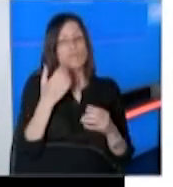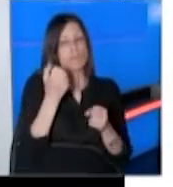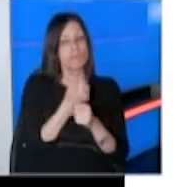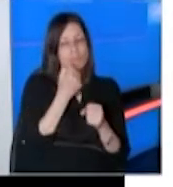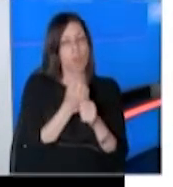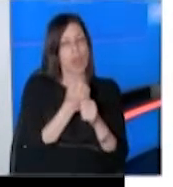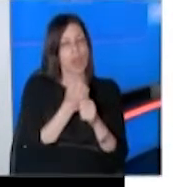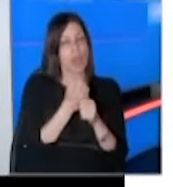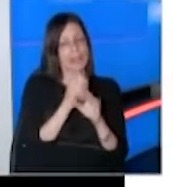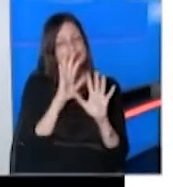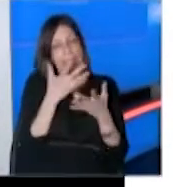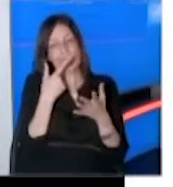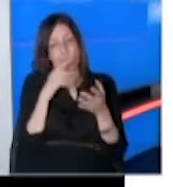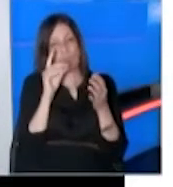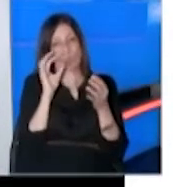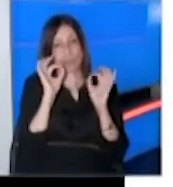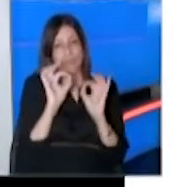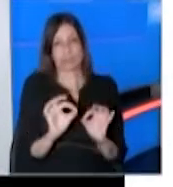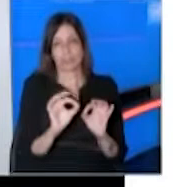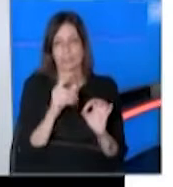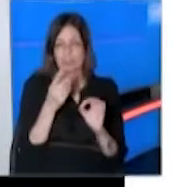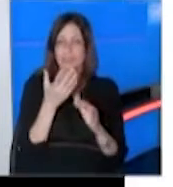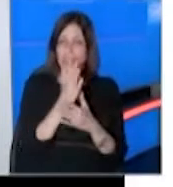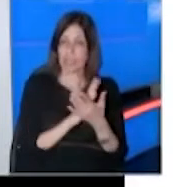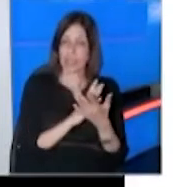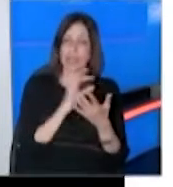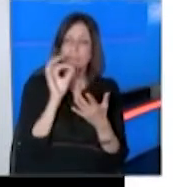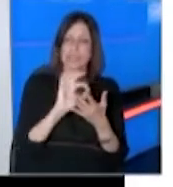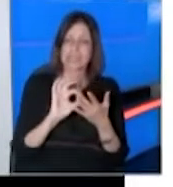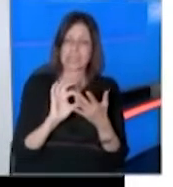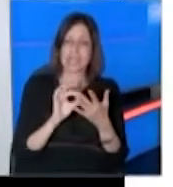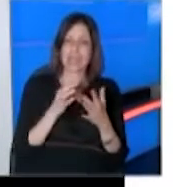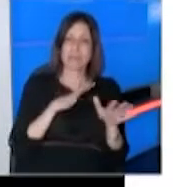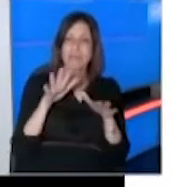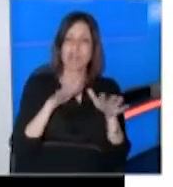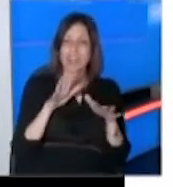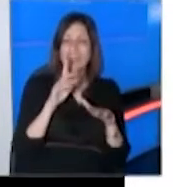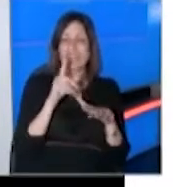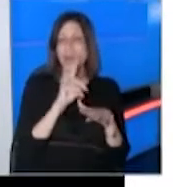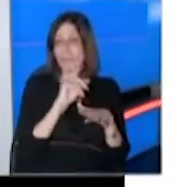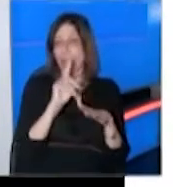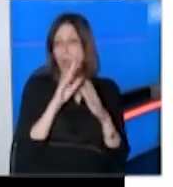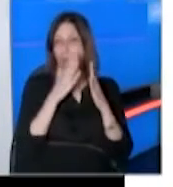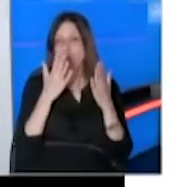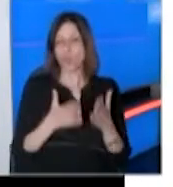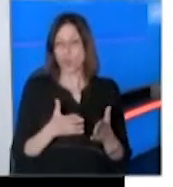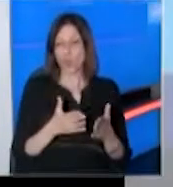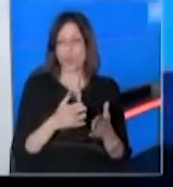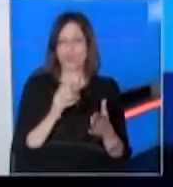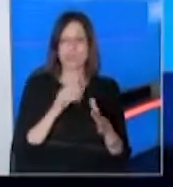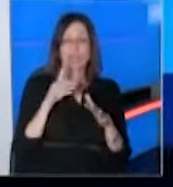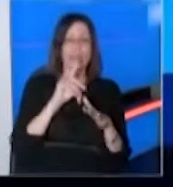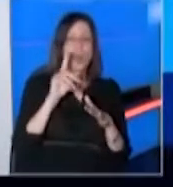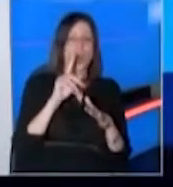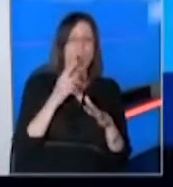כדין. בעלי העניין... לא לכאורה, זה חלק ממשרד ממשלתי. חלק ממשרד ממשלתי, אבל הם לא גוף סטטוטורי, הם לא מינהל